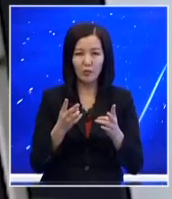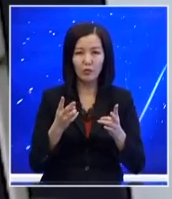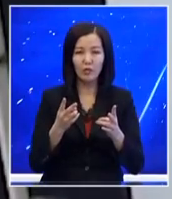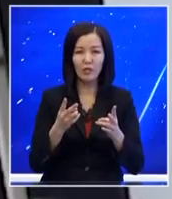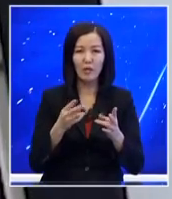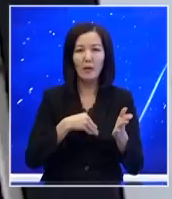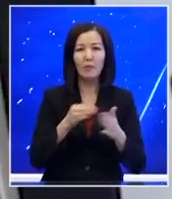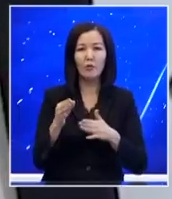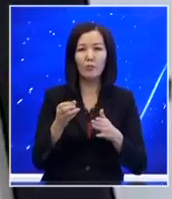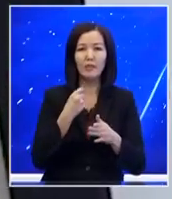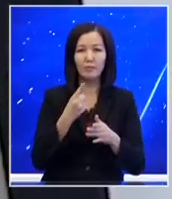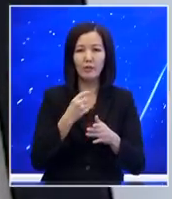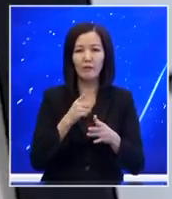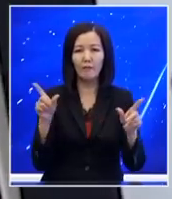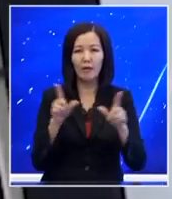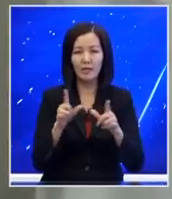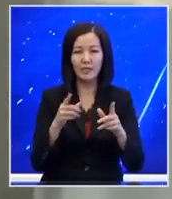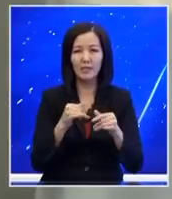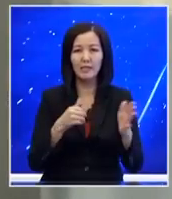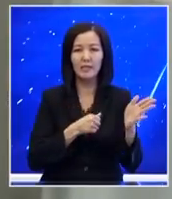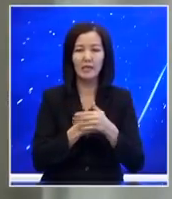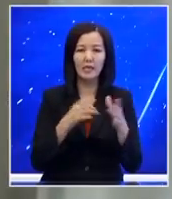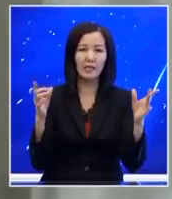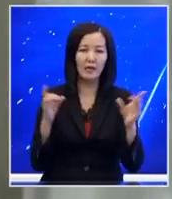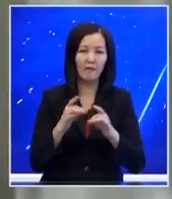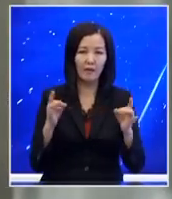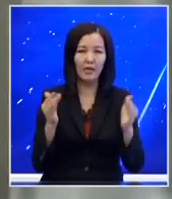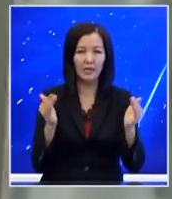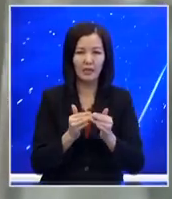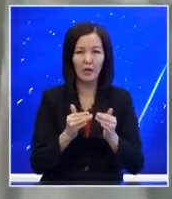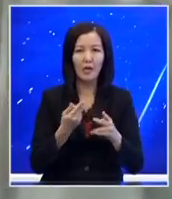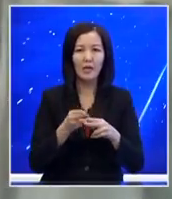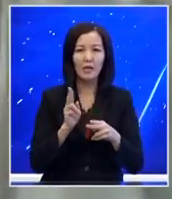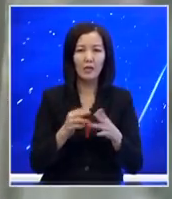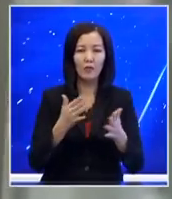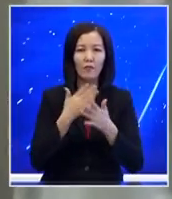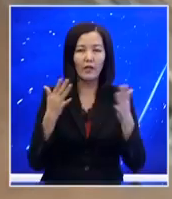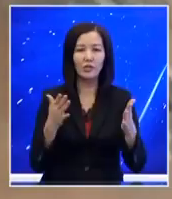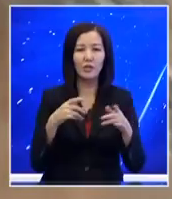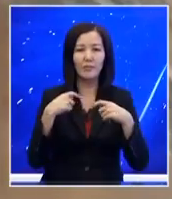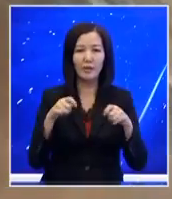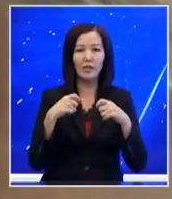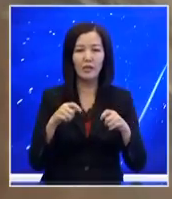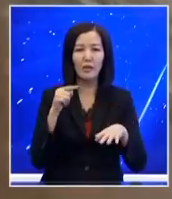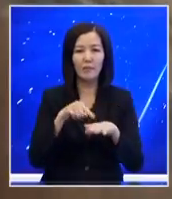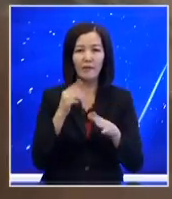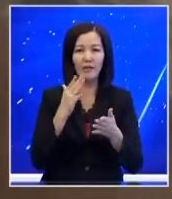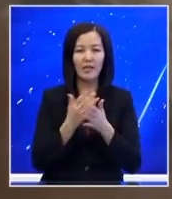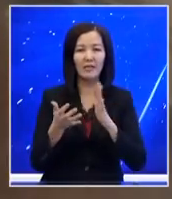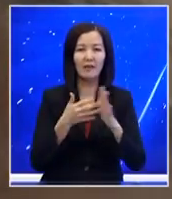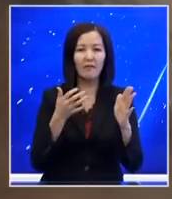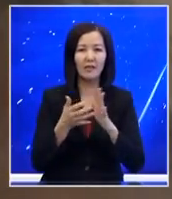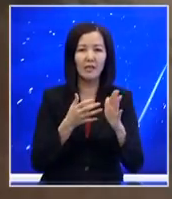вынуждены покупать спиртное в магазинах из-за закрытия кафе и ресторанов. Кроме того, на увеличение продаж могла повлиять и